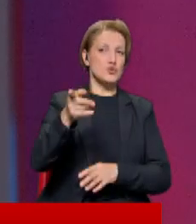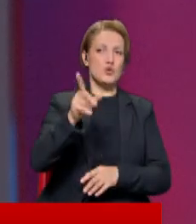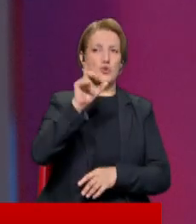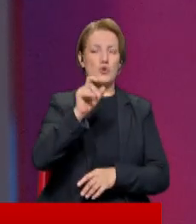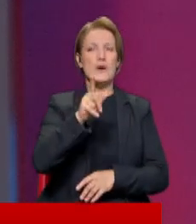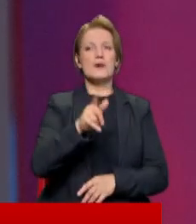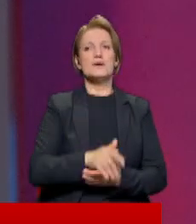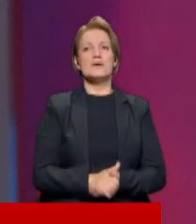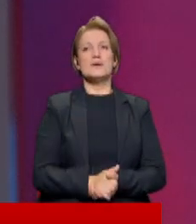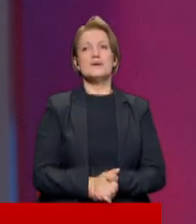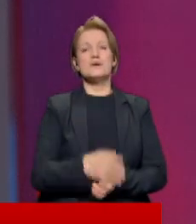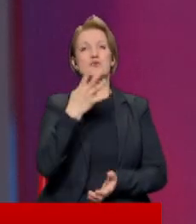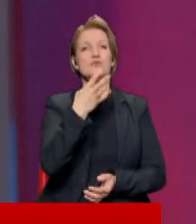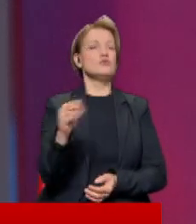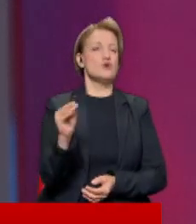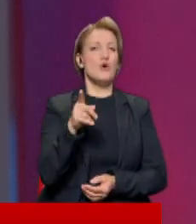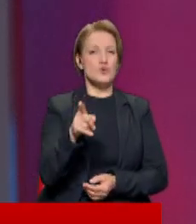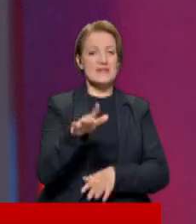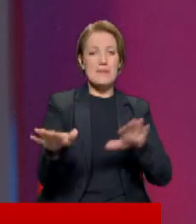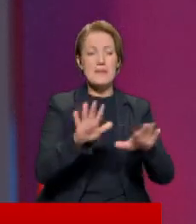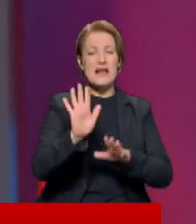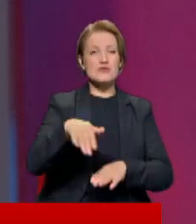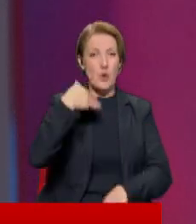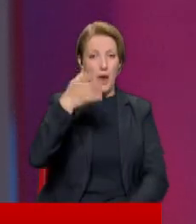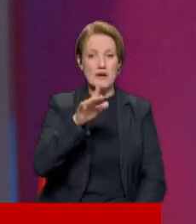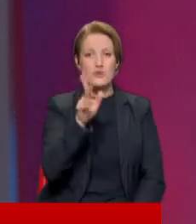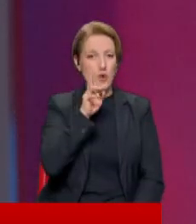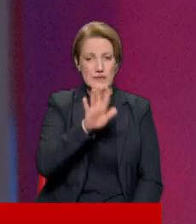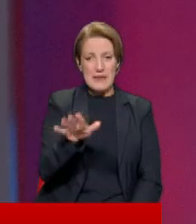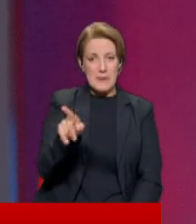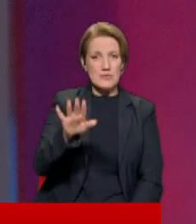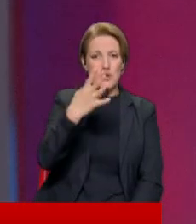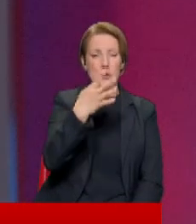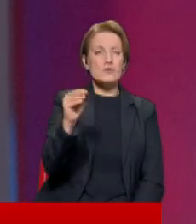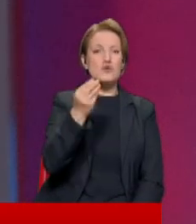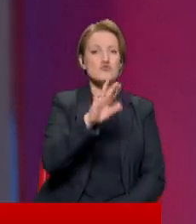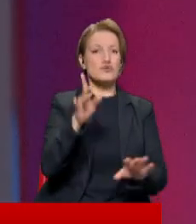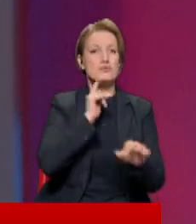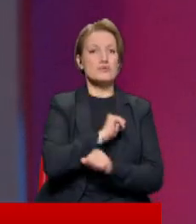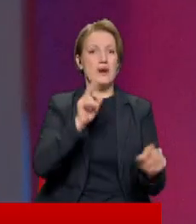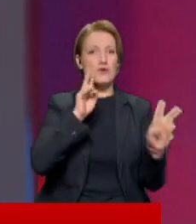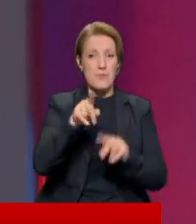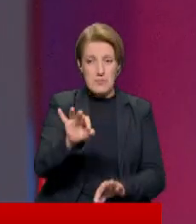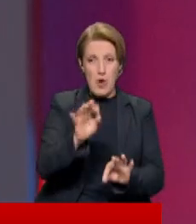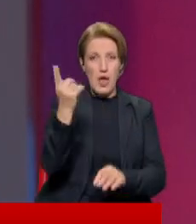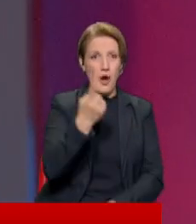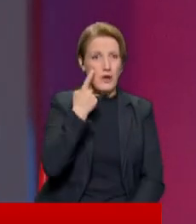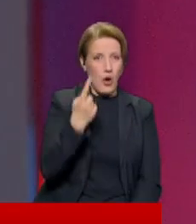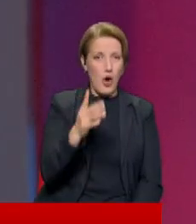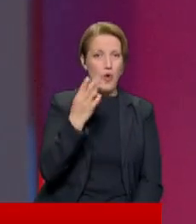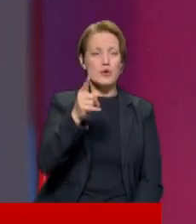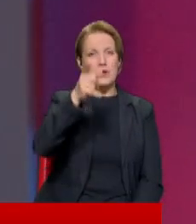iyisi diye ünsefe göre bu 4 milyon çocuk etkilendiği depremden son depremden bu oranlar böyle olursa bu ülkenin felaket demektir